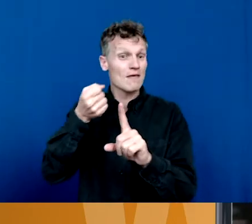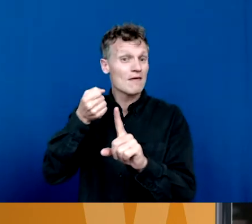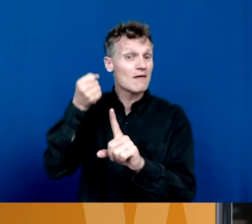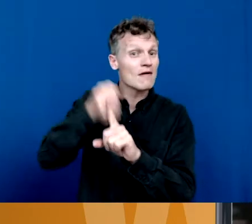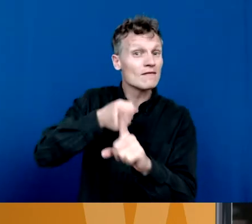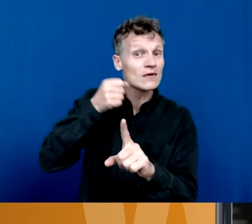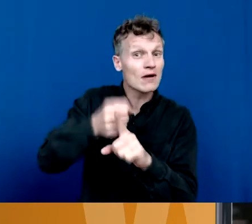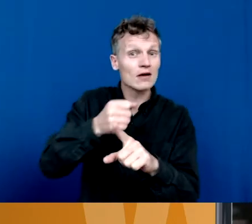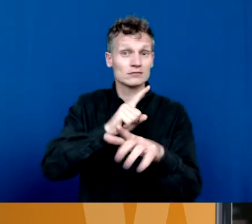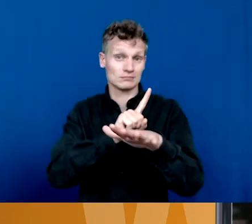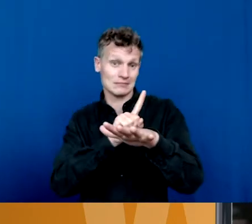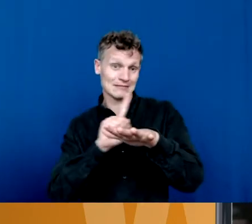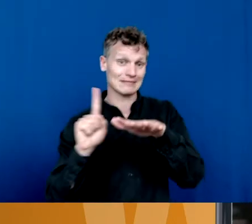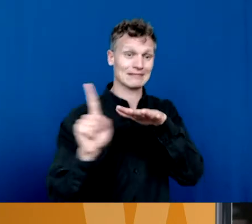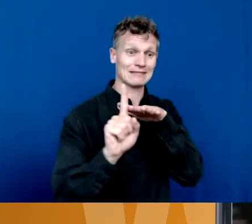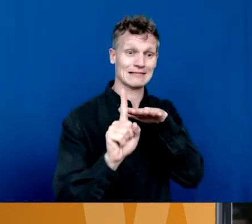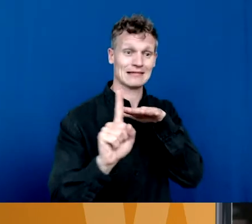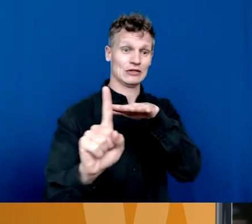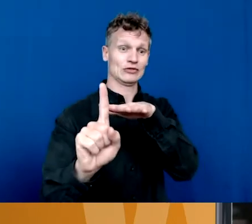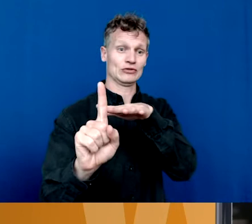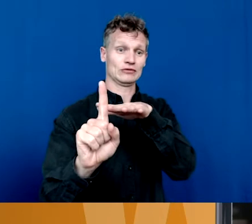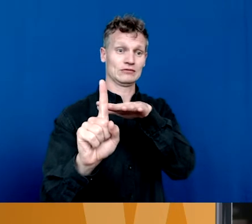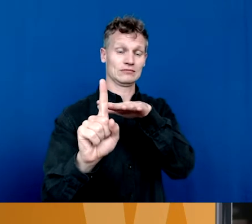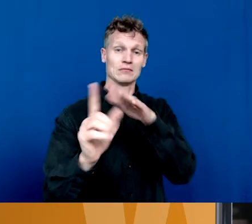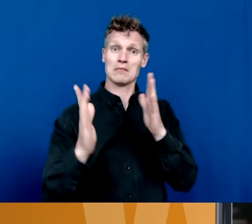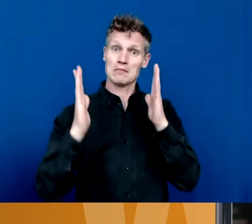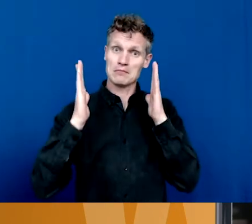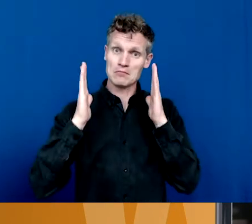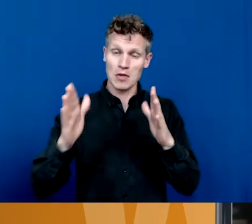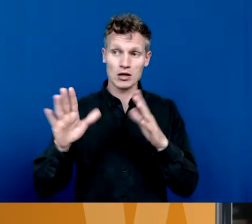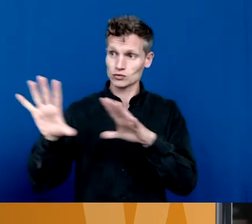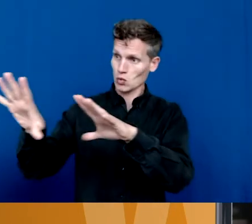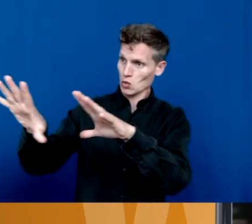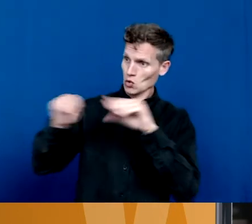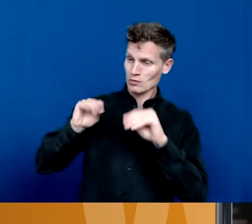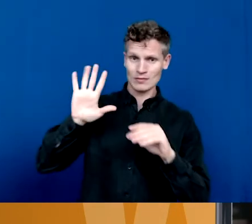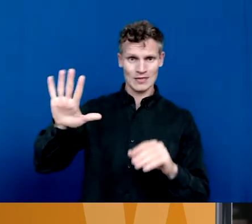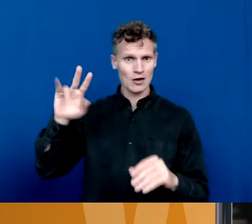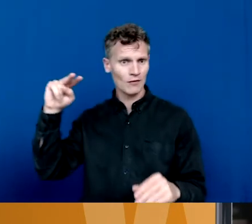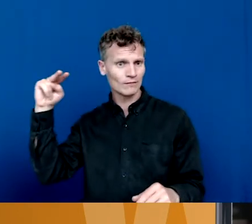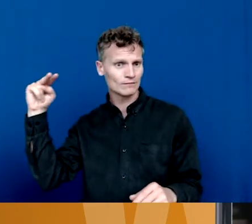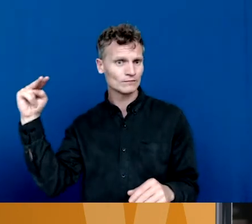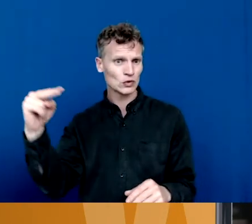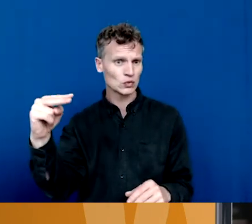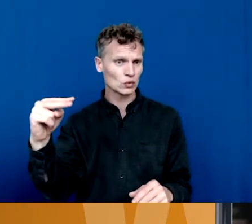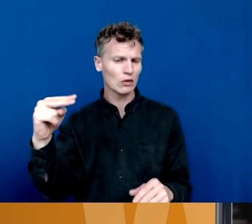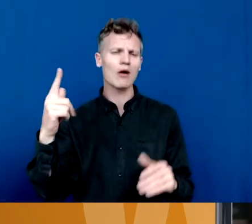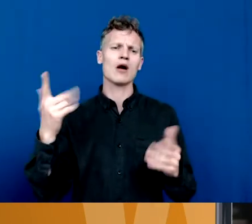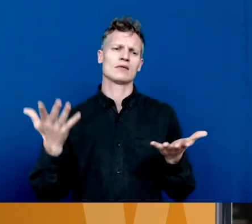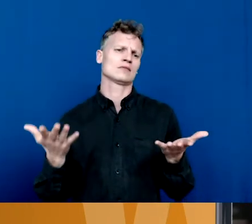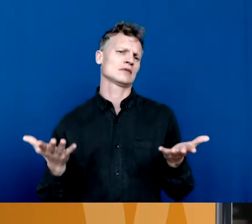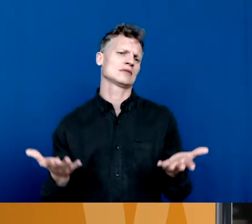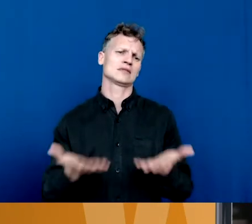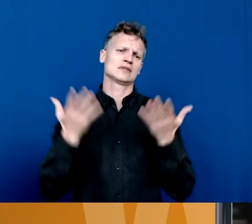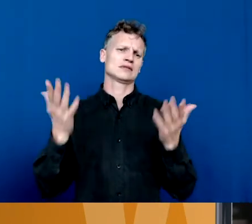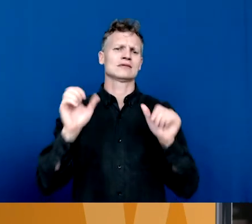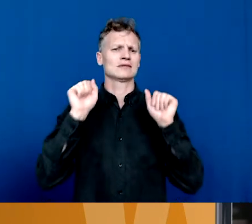leaders. Si nous tenons compte de leur point de vue, il sera beaucoup plus facile de rendre